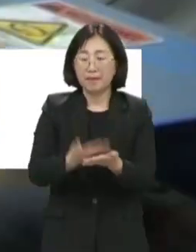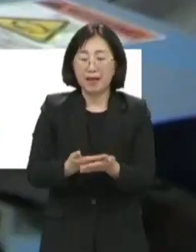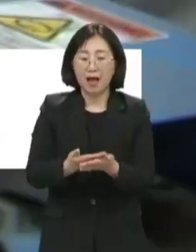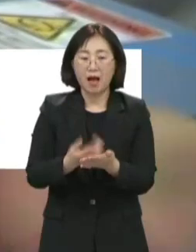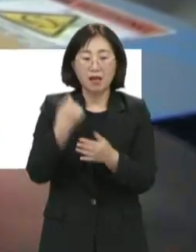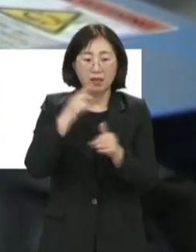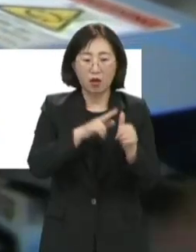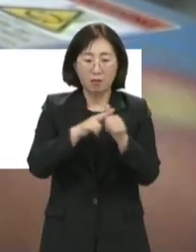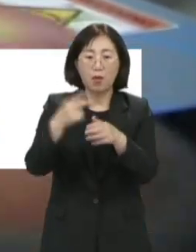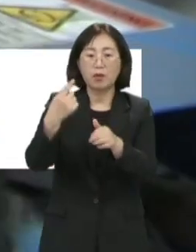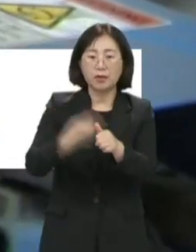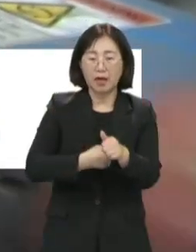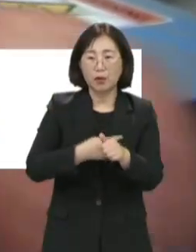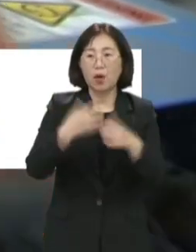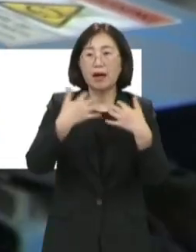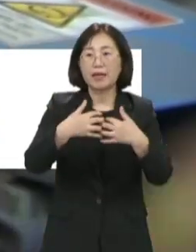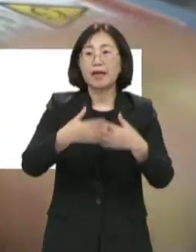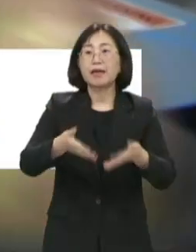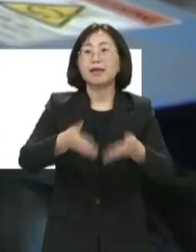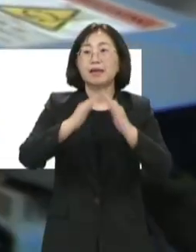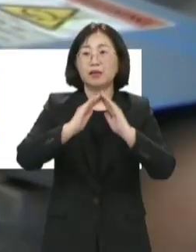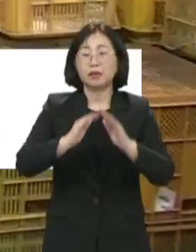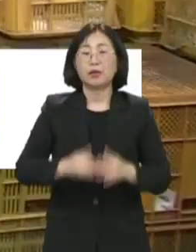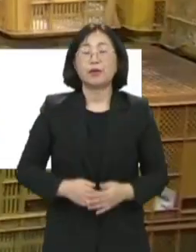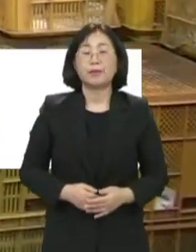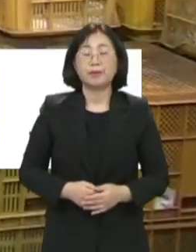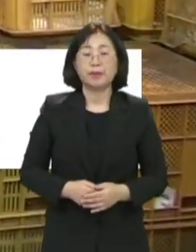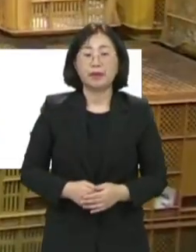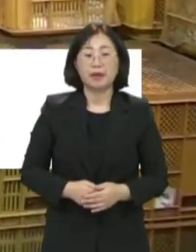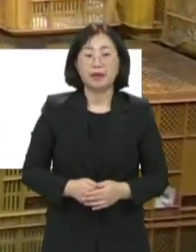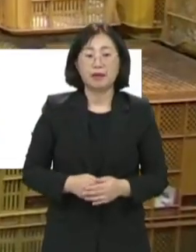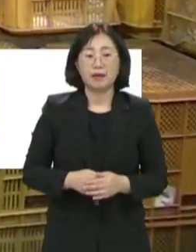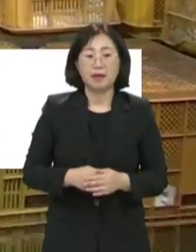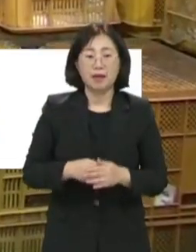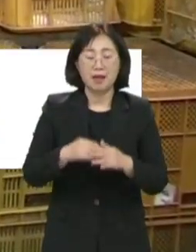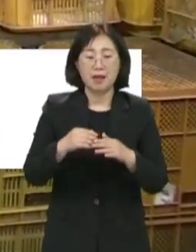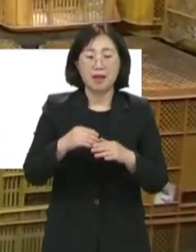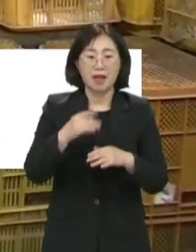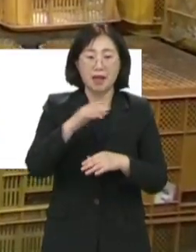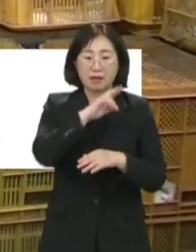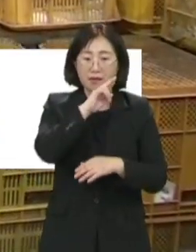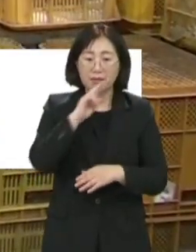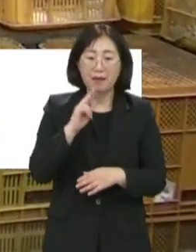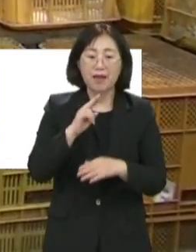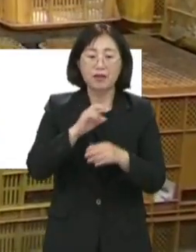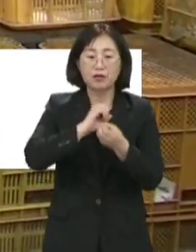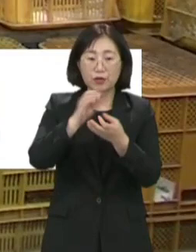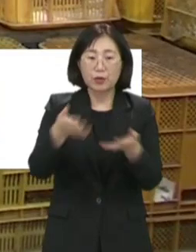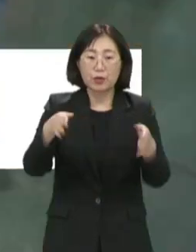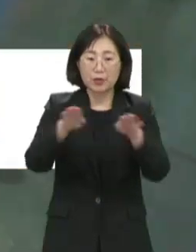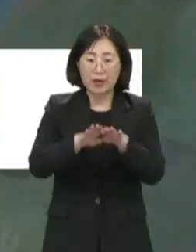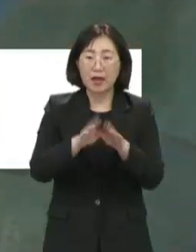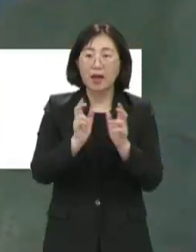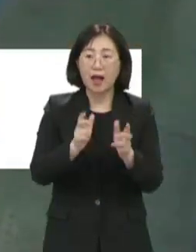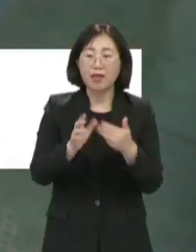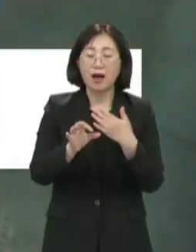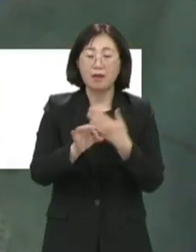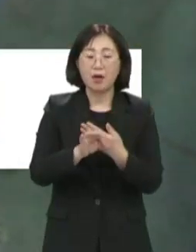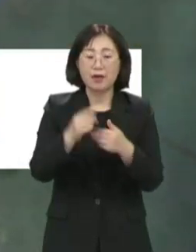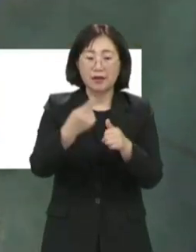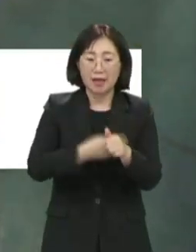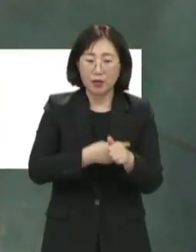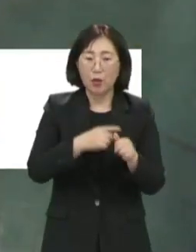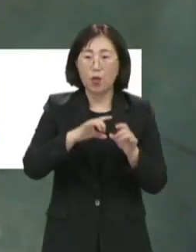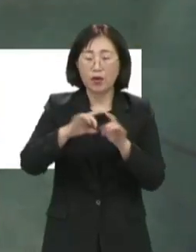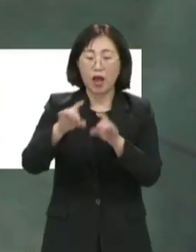정보와 자동화 시설 등을 구축할 계획입니다 스마트 농산물 산지 유통 시설을 구축 가동하면 자동화 설비로